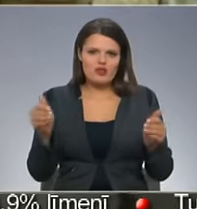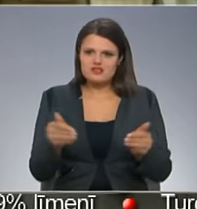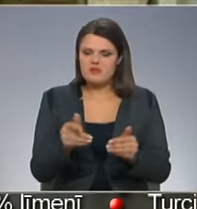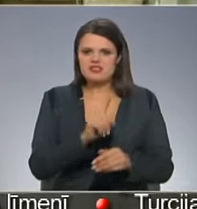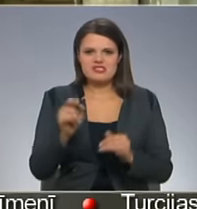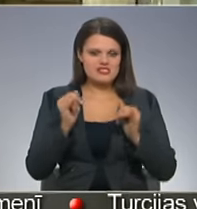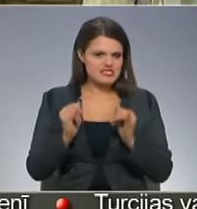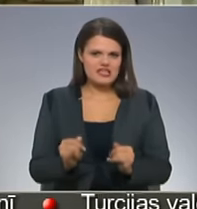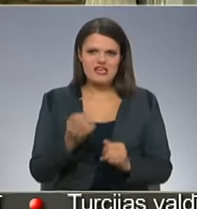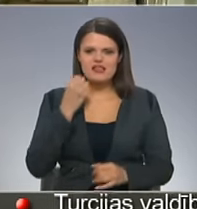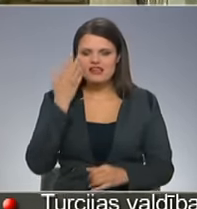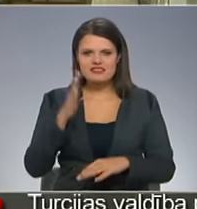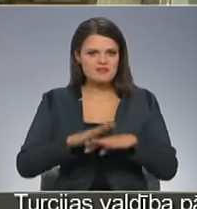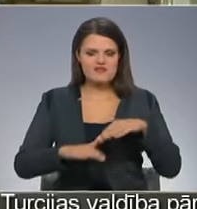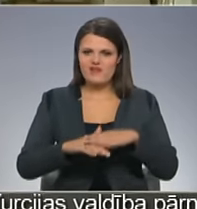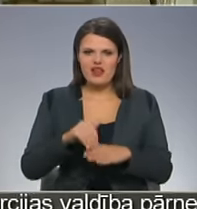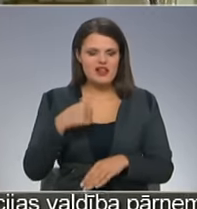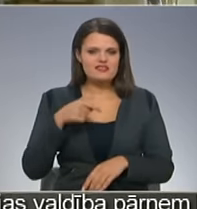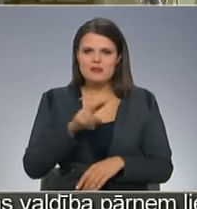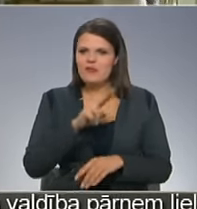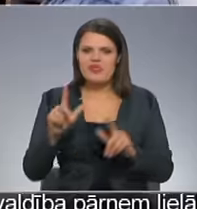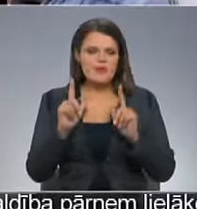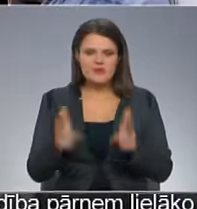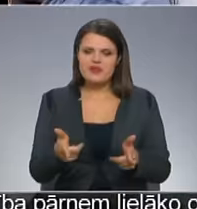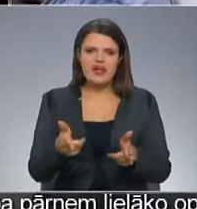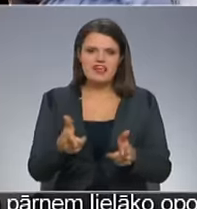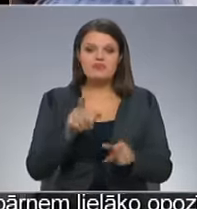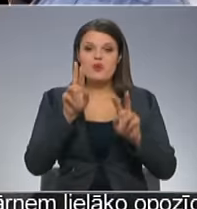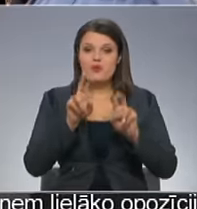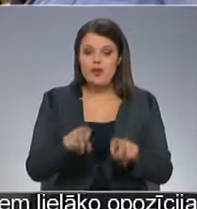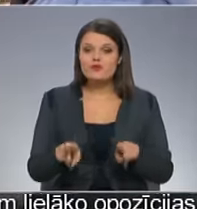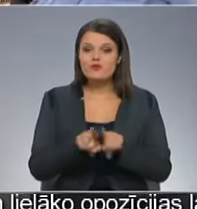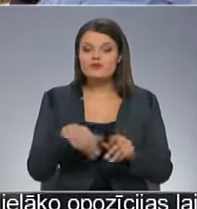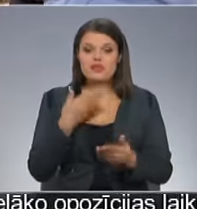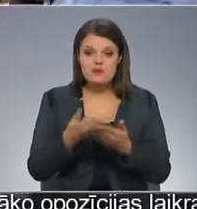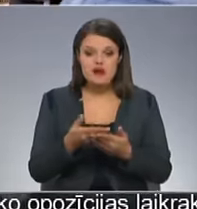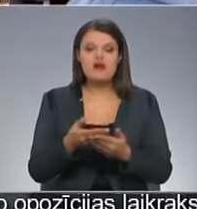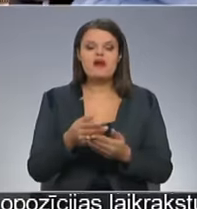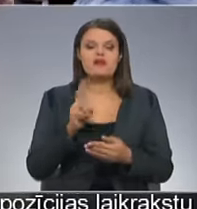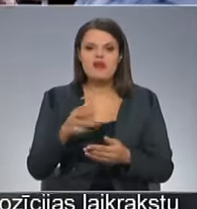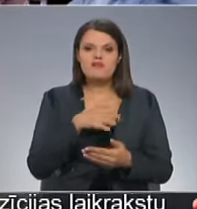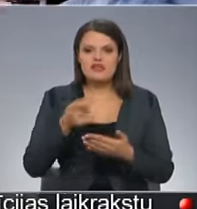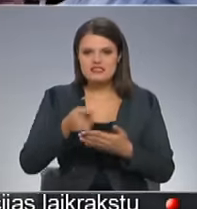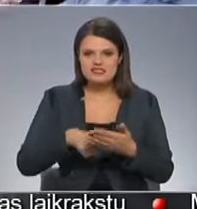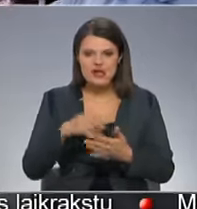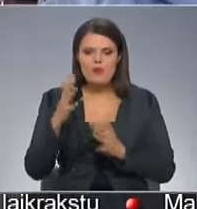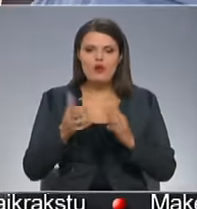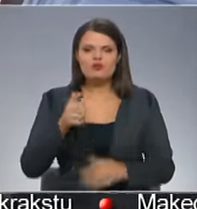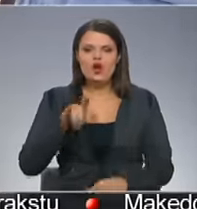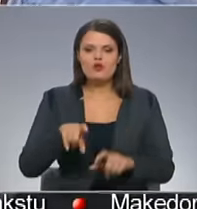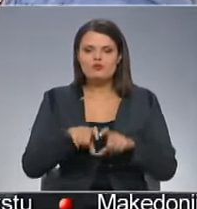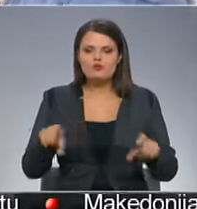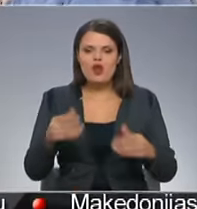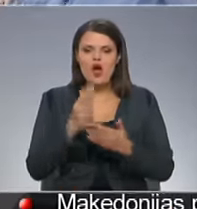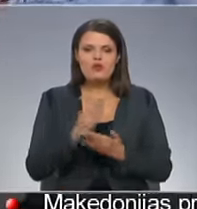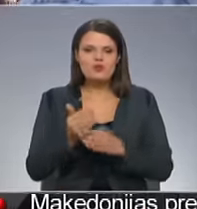skolās ir slikta izglītības kvalitāte. Es tam nepiekrītu. Pētījums arī paredz slēgt šobrīd Jaunsalas un Mežgaļu skolās